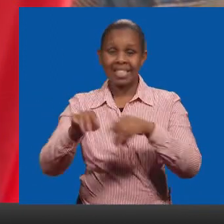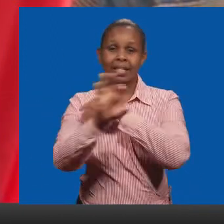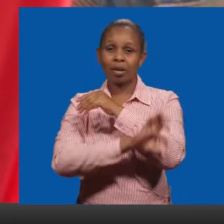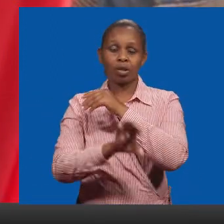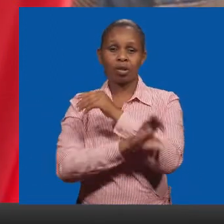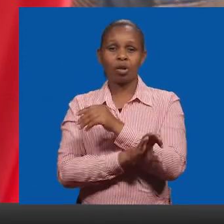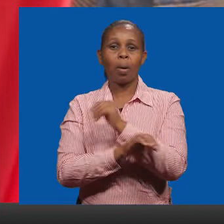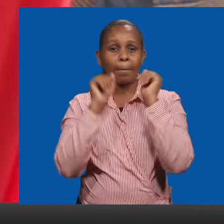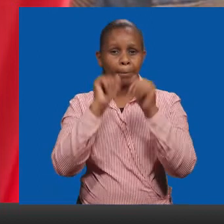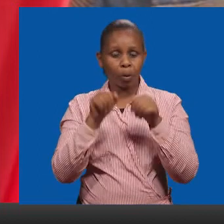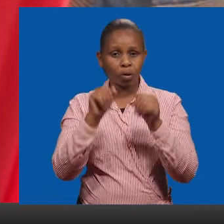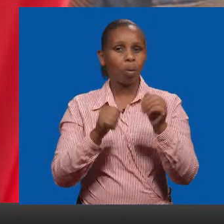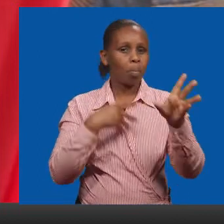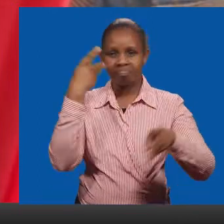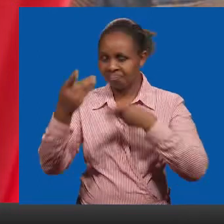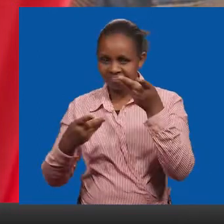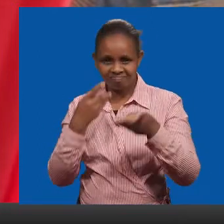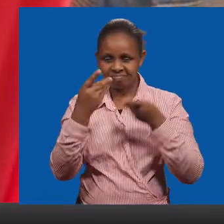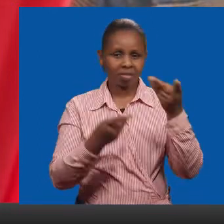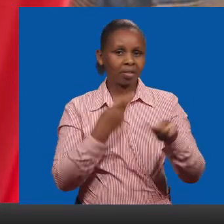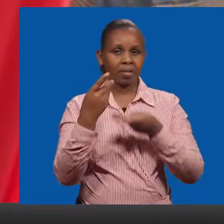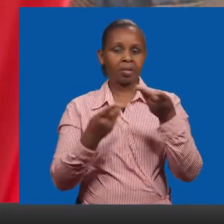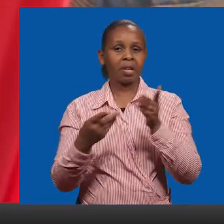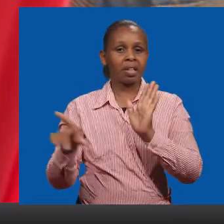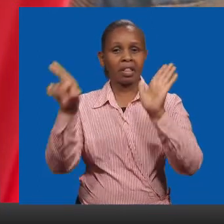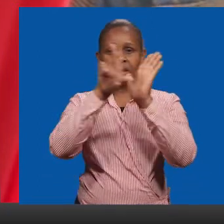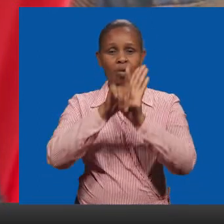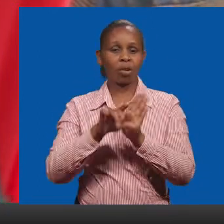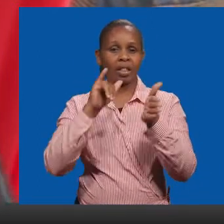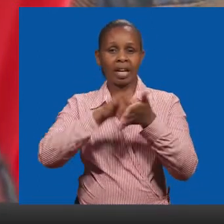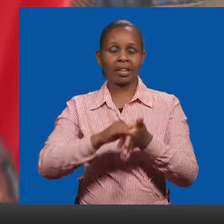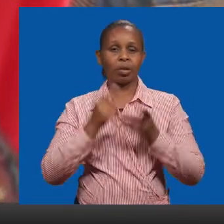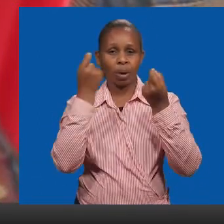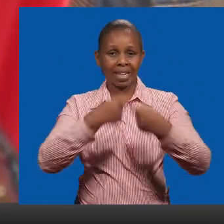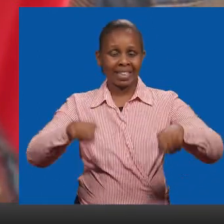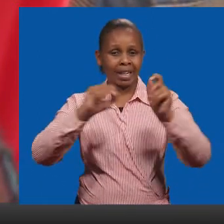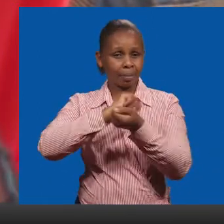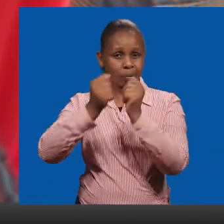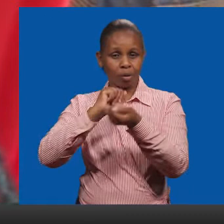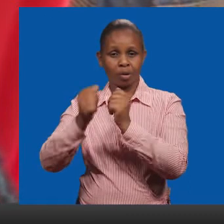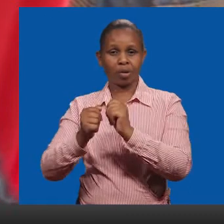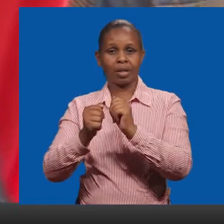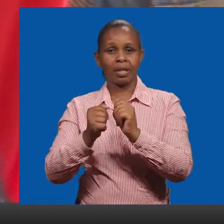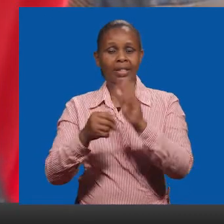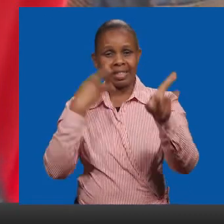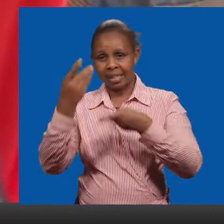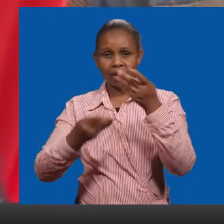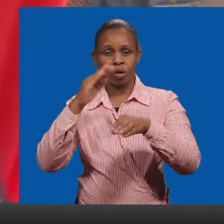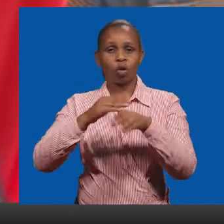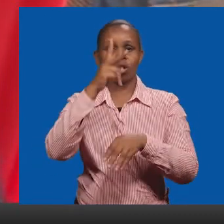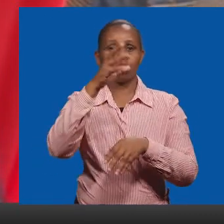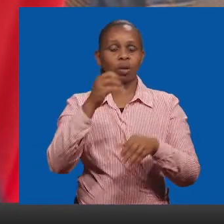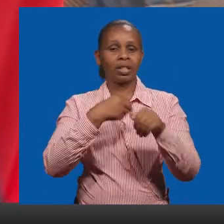this country is normally negotiated. The law they are trying to amend was negotiated